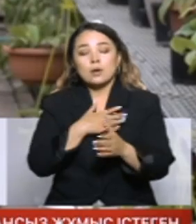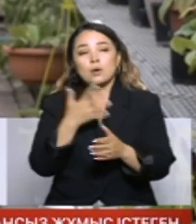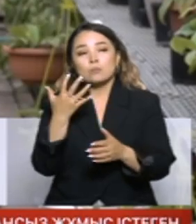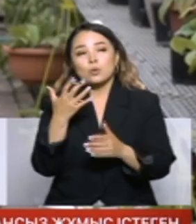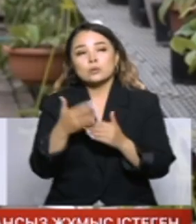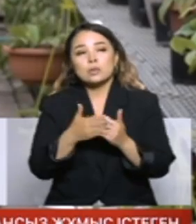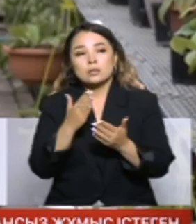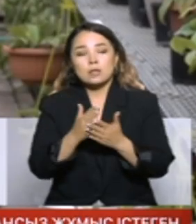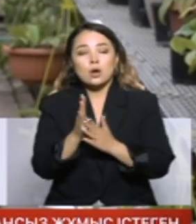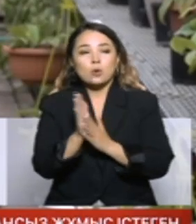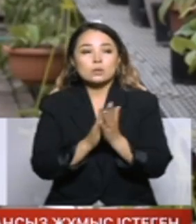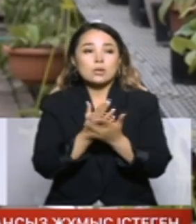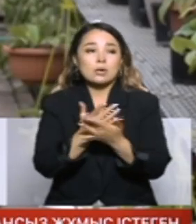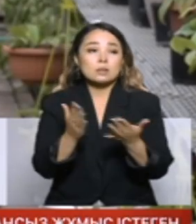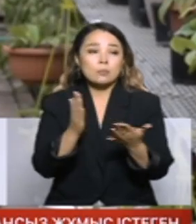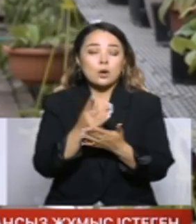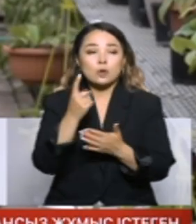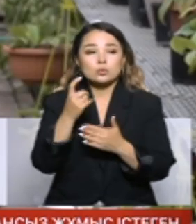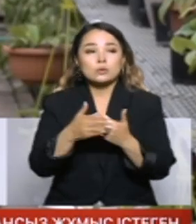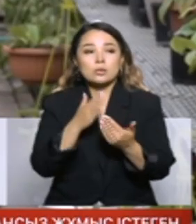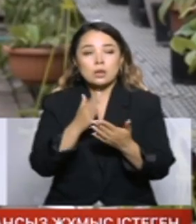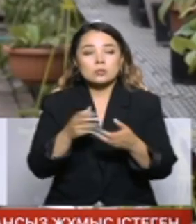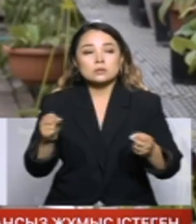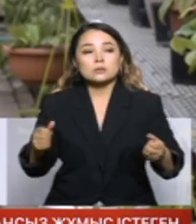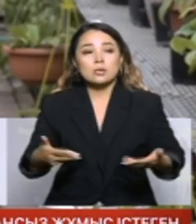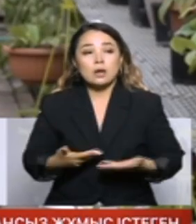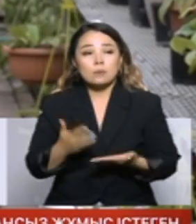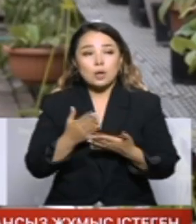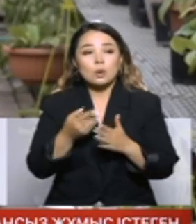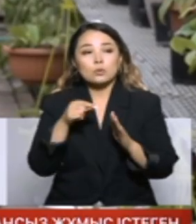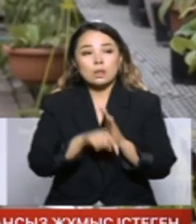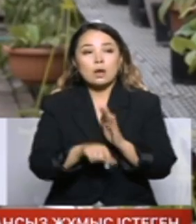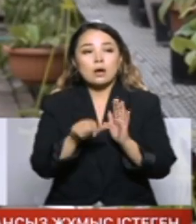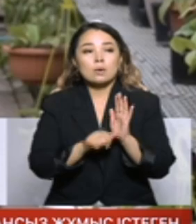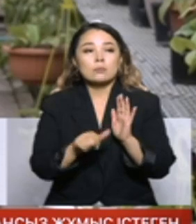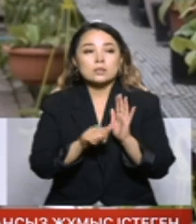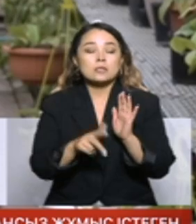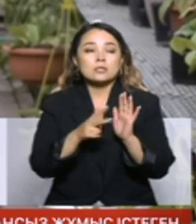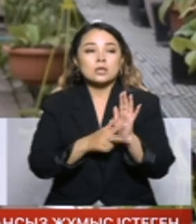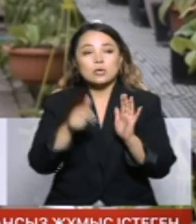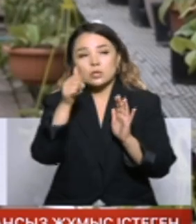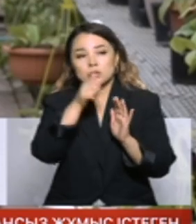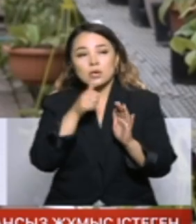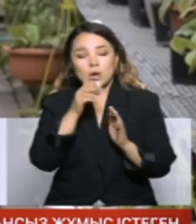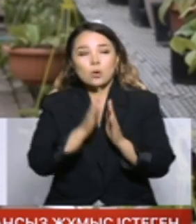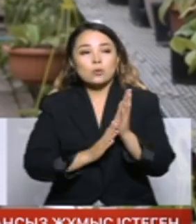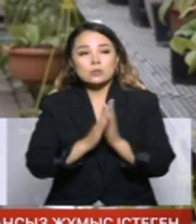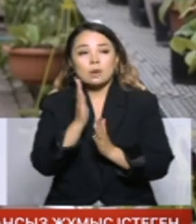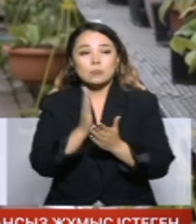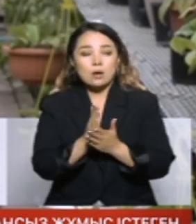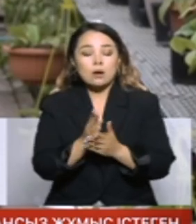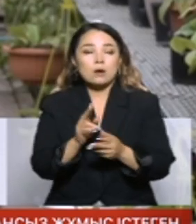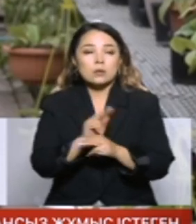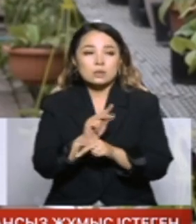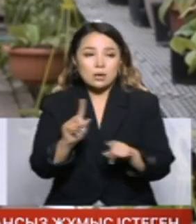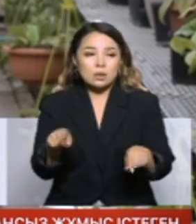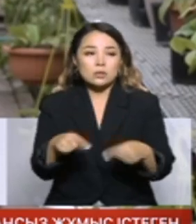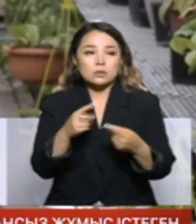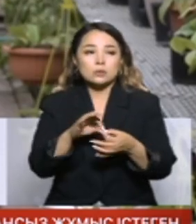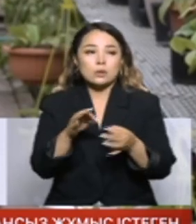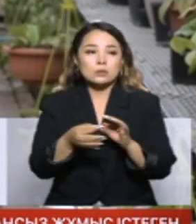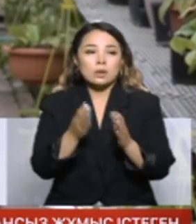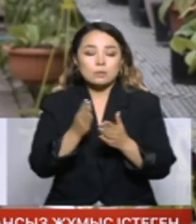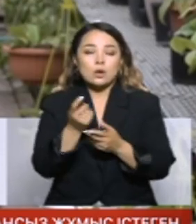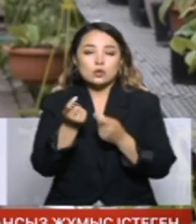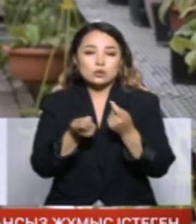500-ден астам өсімдік түрі болған. Қазір 100-ден астамы үсіп қалды. Олардың ішінде 60-80 жылдық өсімдіктер де бар. Енді оларды қалпына келтіре алмаймыз.